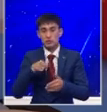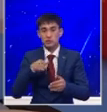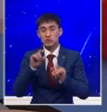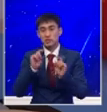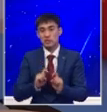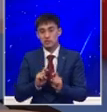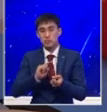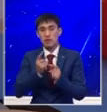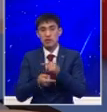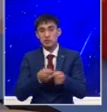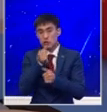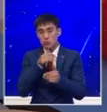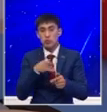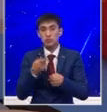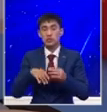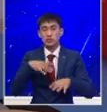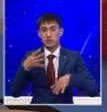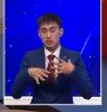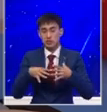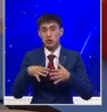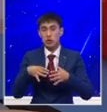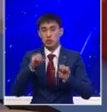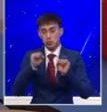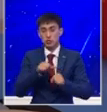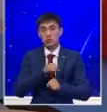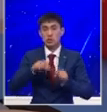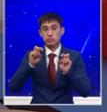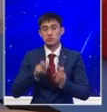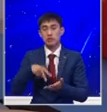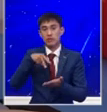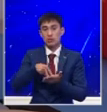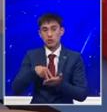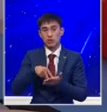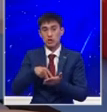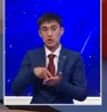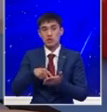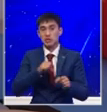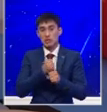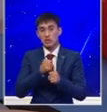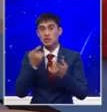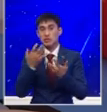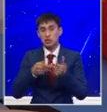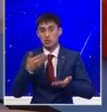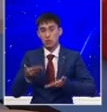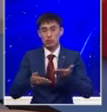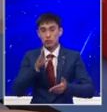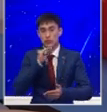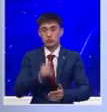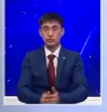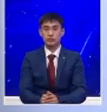садиться и переворачиваться После наших занятий он уже может самостоятельно вставать на ноги и делать несколько